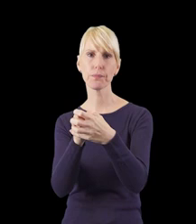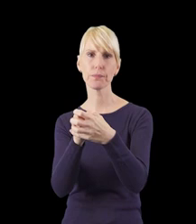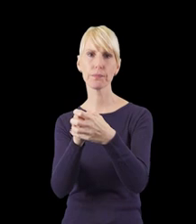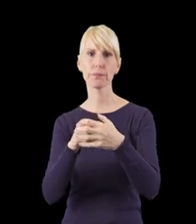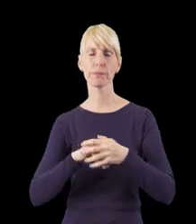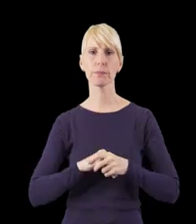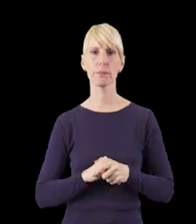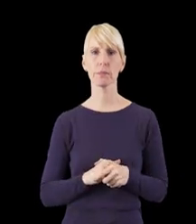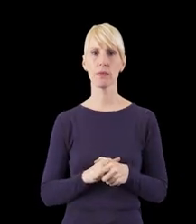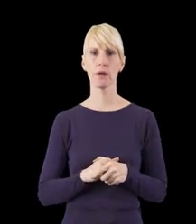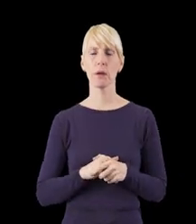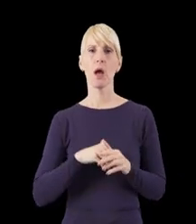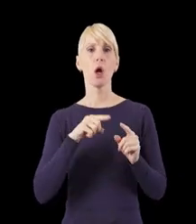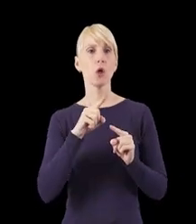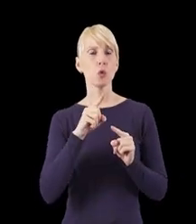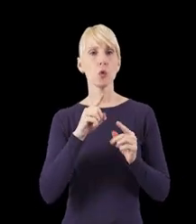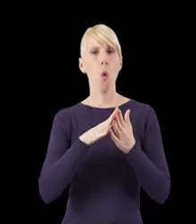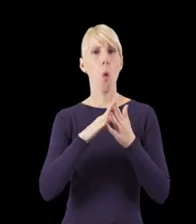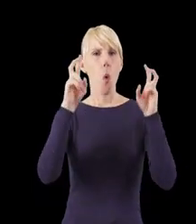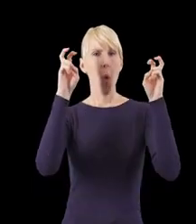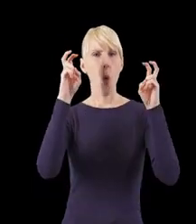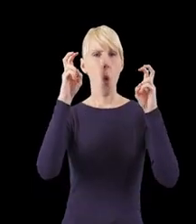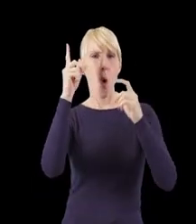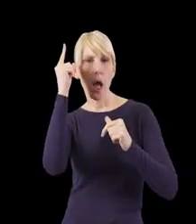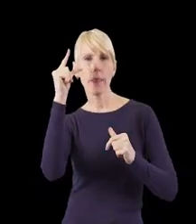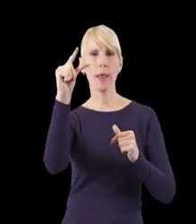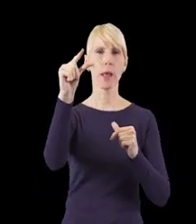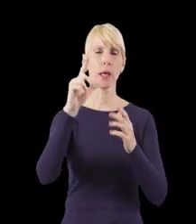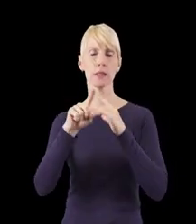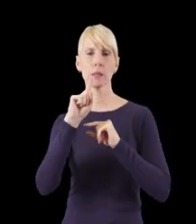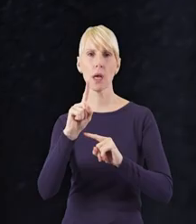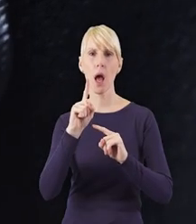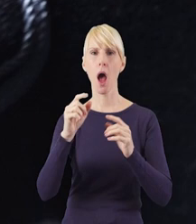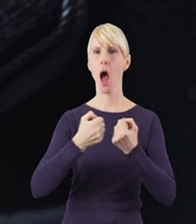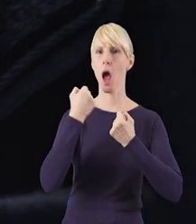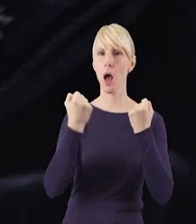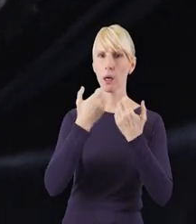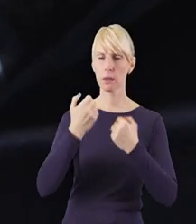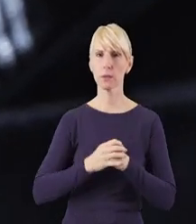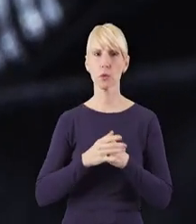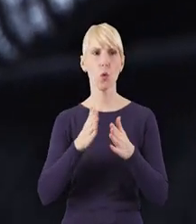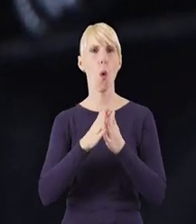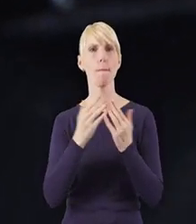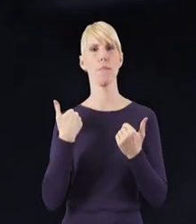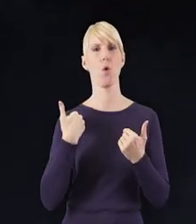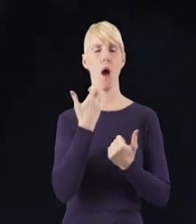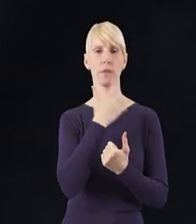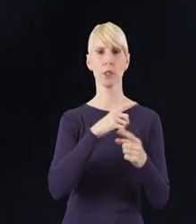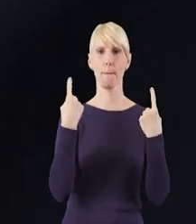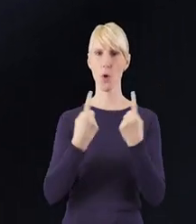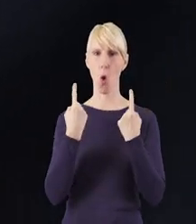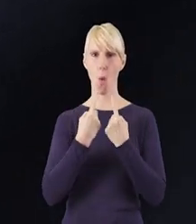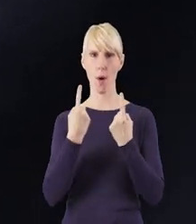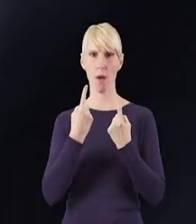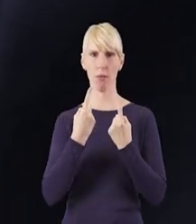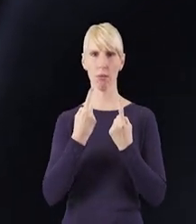Grunt pod rozpoczęcie Intelligenzaktion przygotowała wcześniej nazistowska propaganda. W